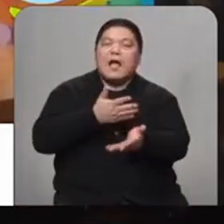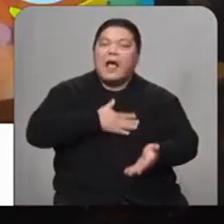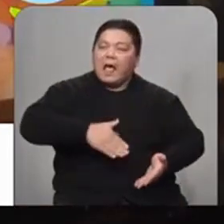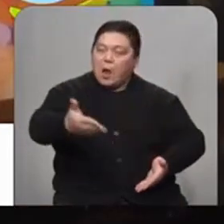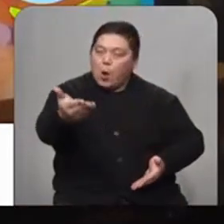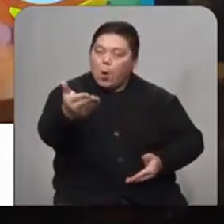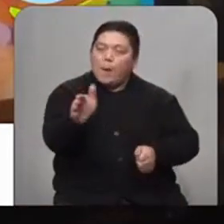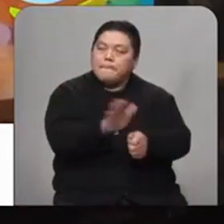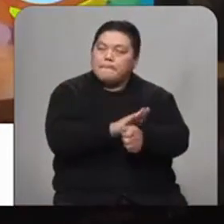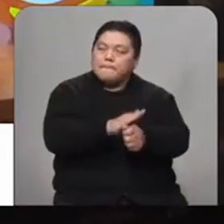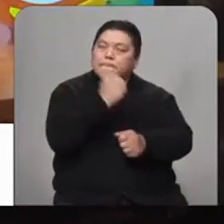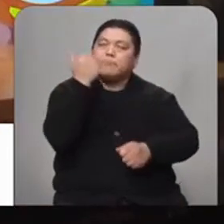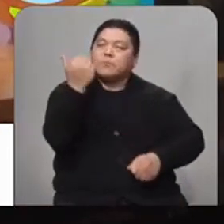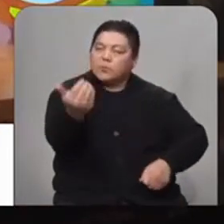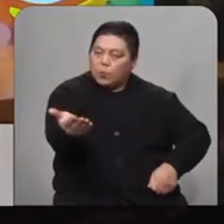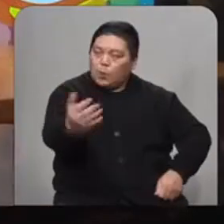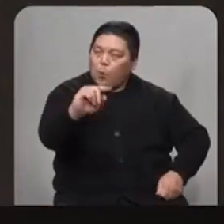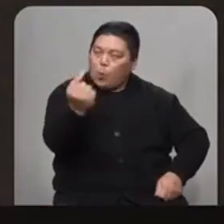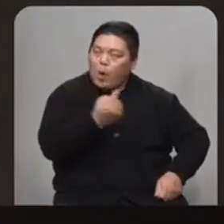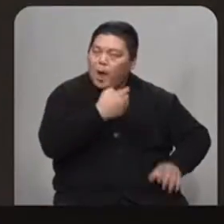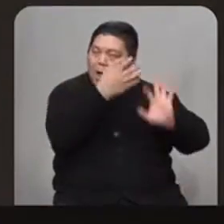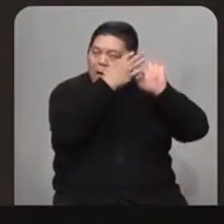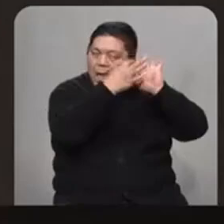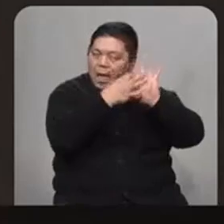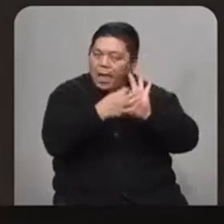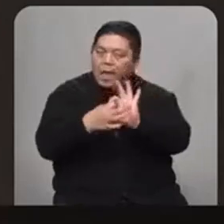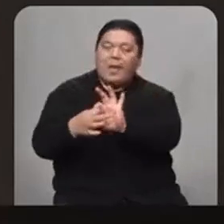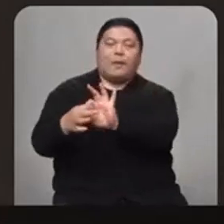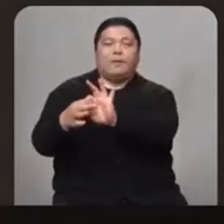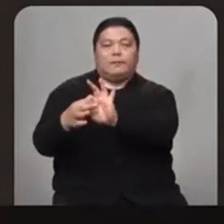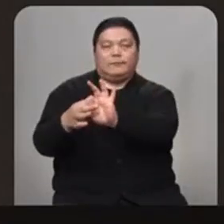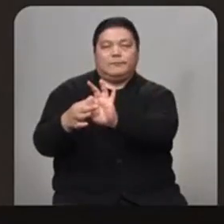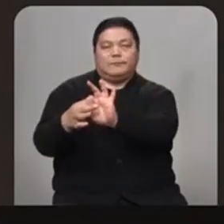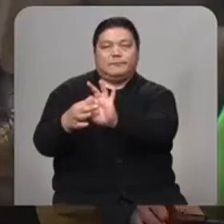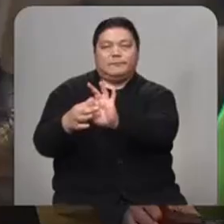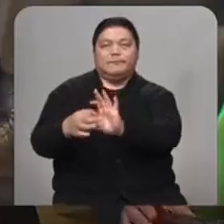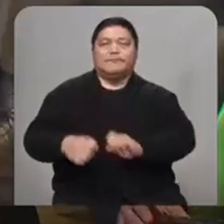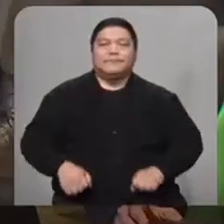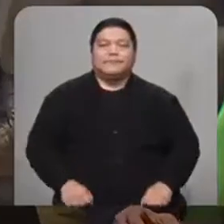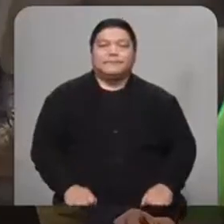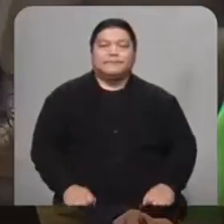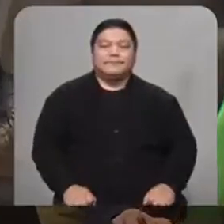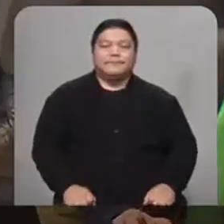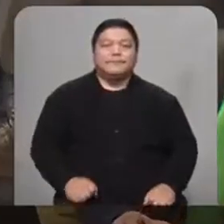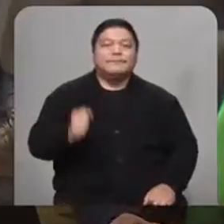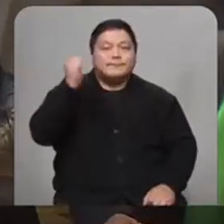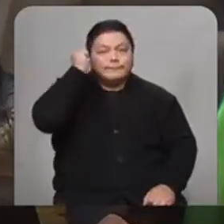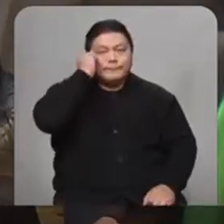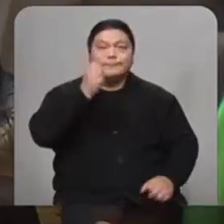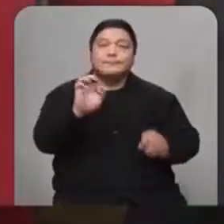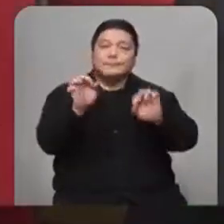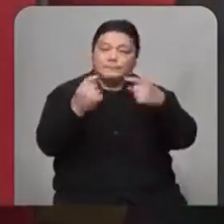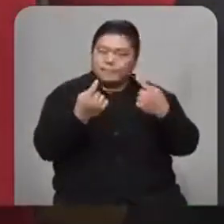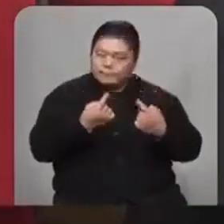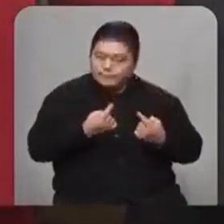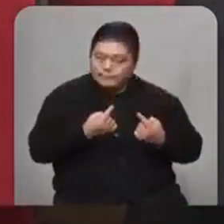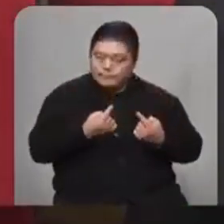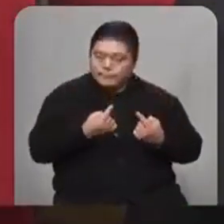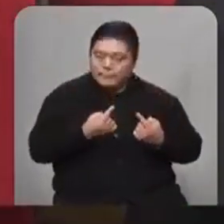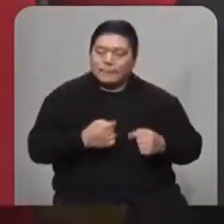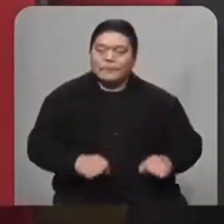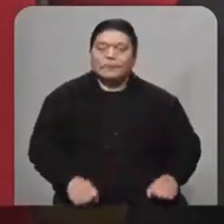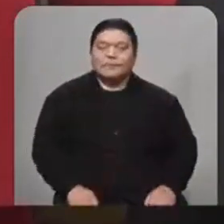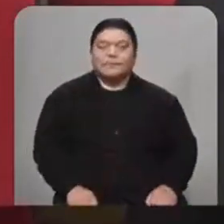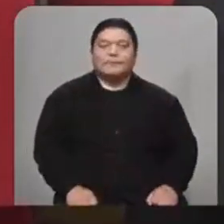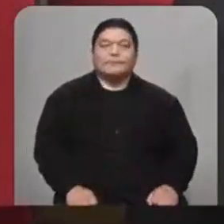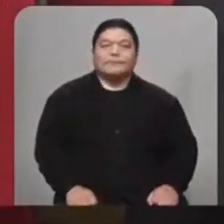한번 강원도를 찾은 사람은 강원 관광의 영구 회원으로 만들겠다는 겁니다. 숙박시설 할인 행사를 통해 체류형 관광